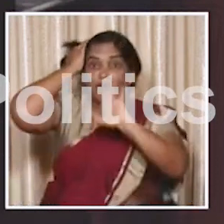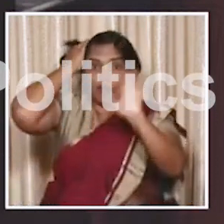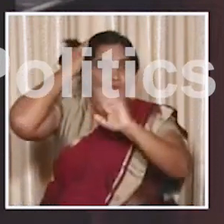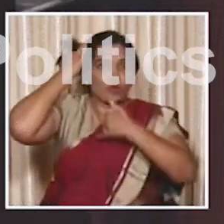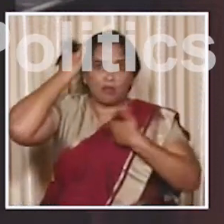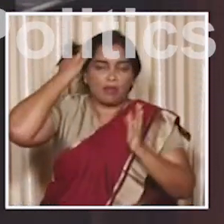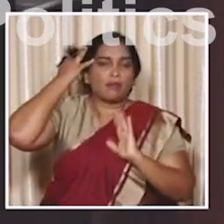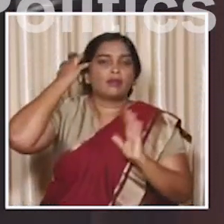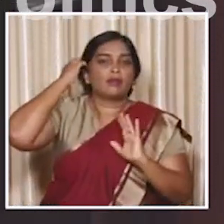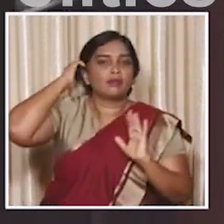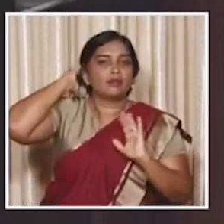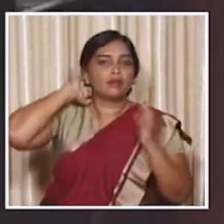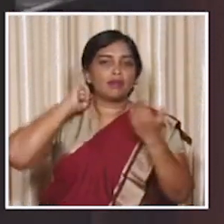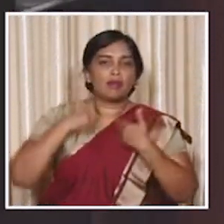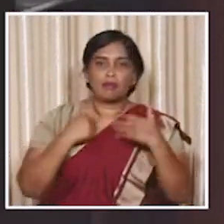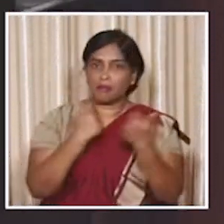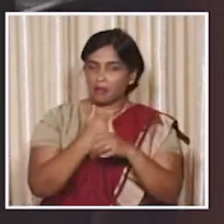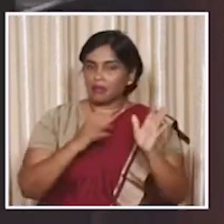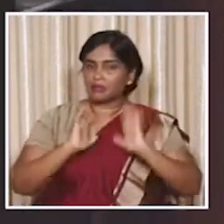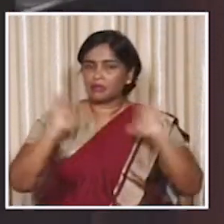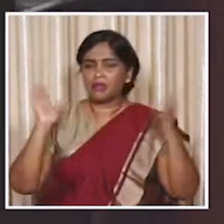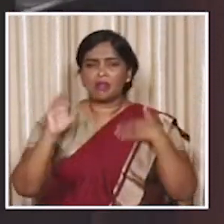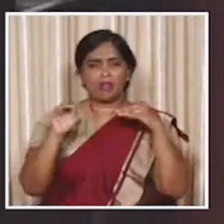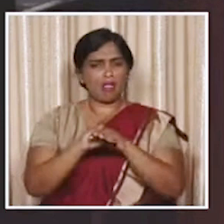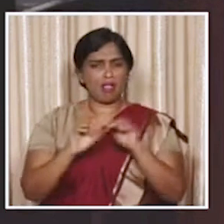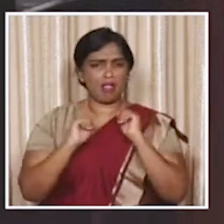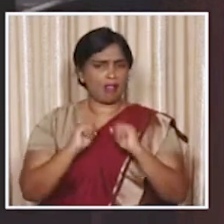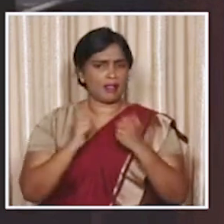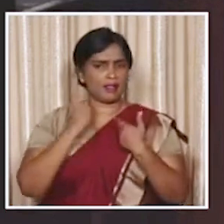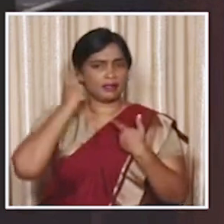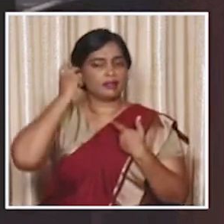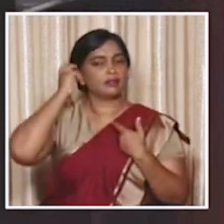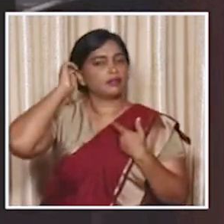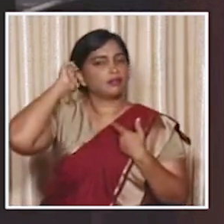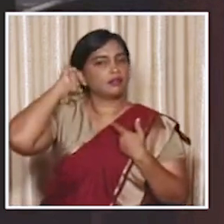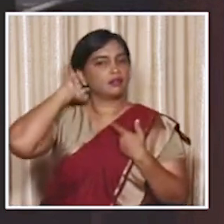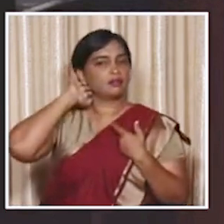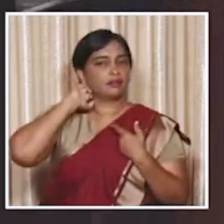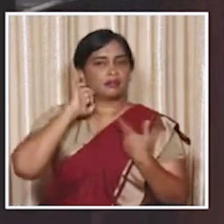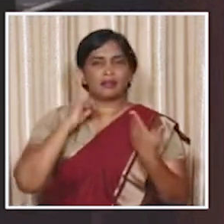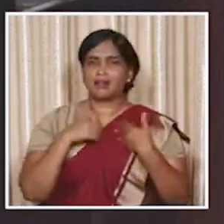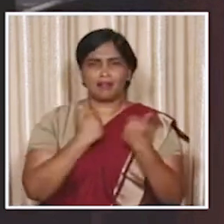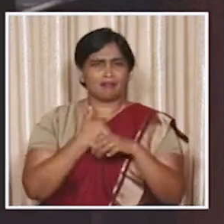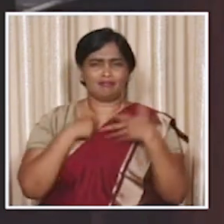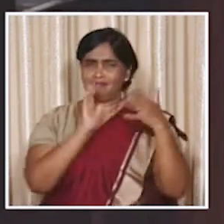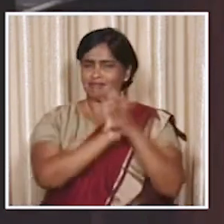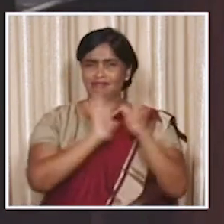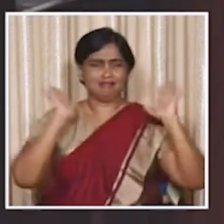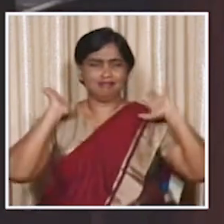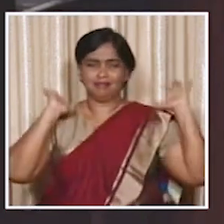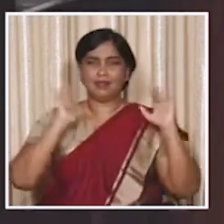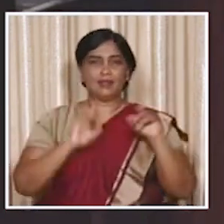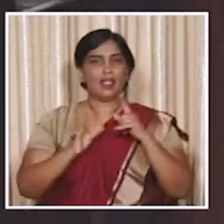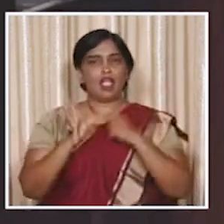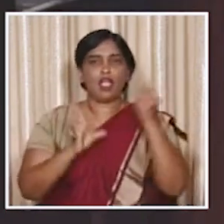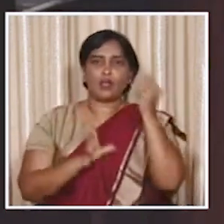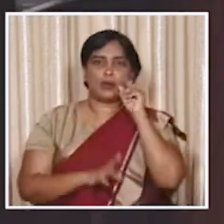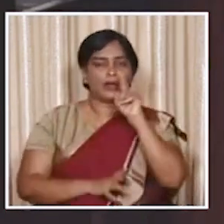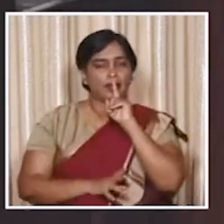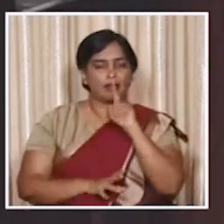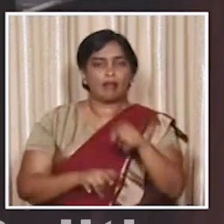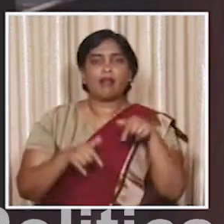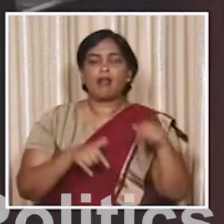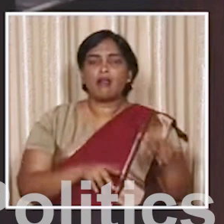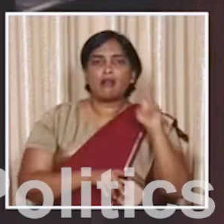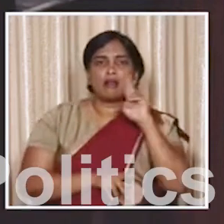අනීනේ අපි හදනවද? අපි මොනවද මේ ආණ්ඩුව ගේන්නේ කියලා කියනවා. අපි හදුවේ නැහැ කියලා කියනවා. හැබැයි එහෙම හදුවේ නැත්තම්